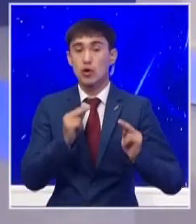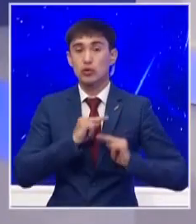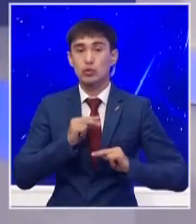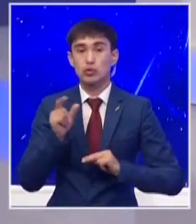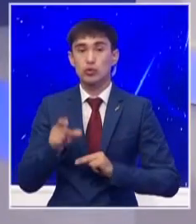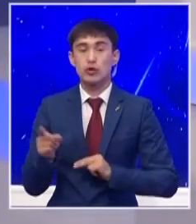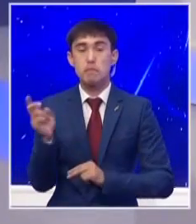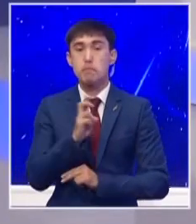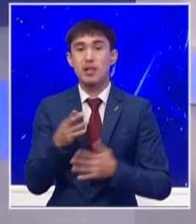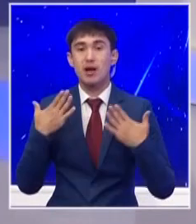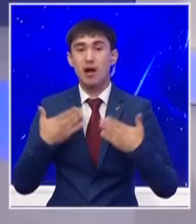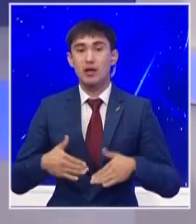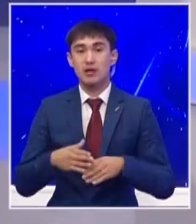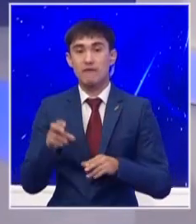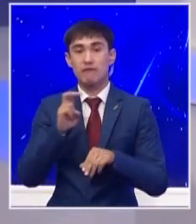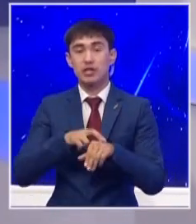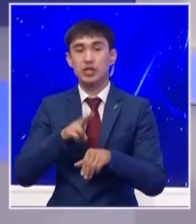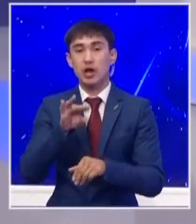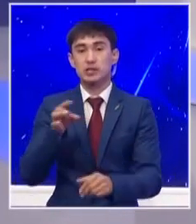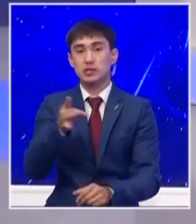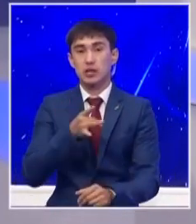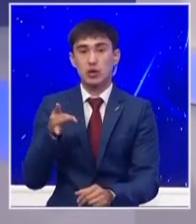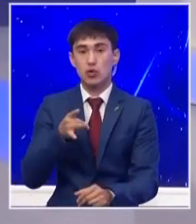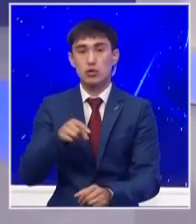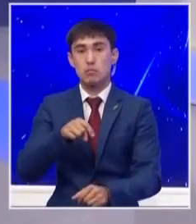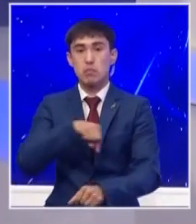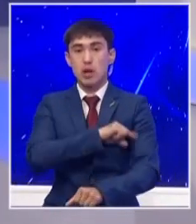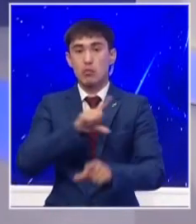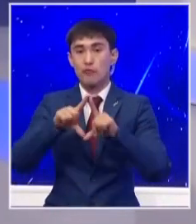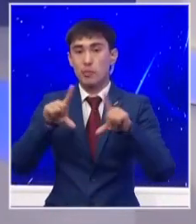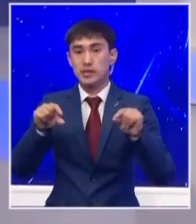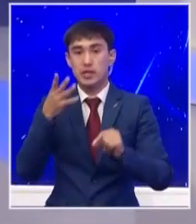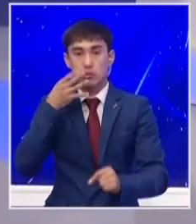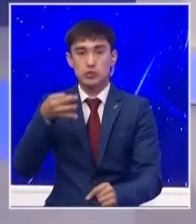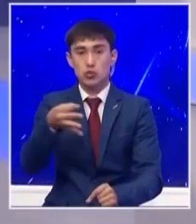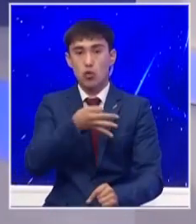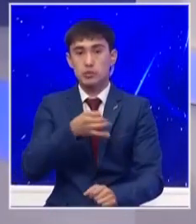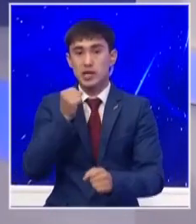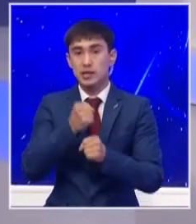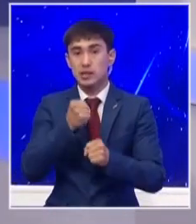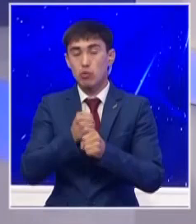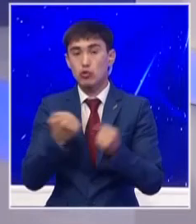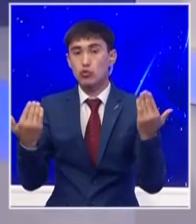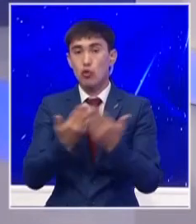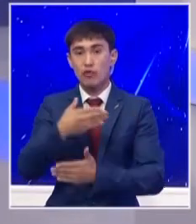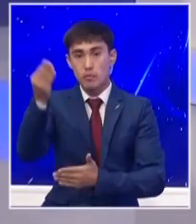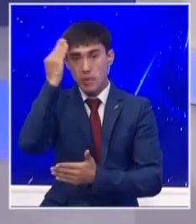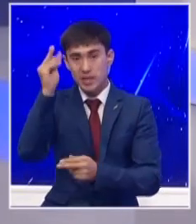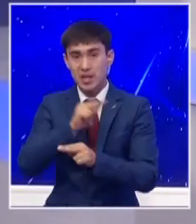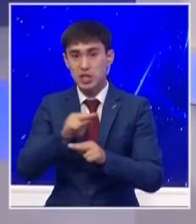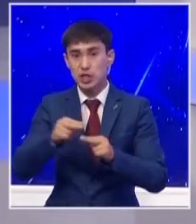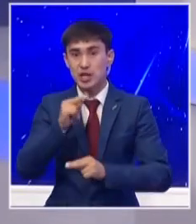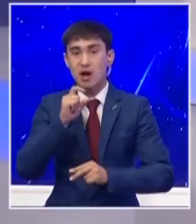Труд людей в белых халатах. Врачи Карасайской районной многопрофильной больницы Алматинской области разработали новые